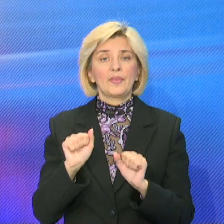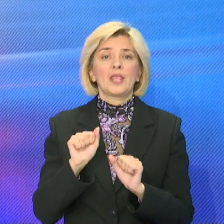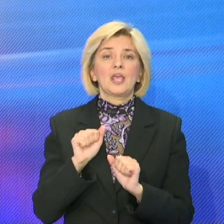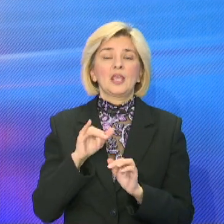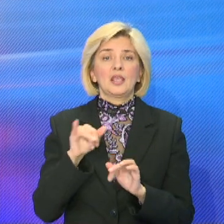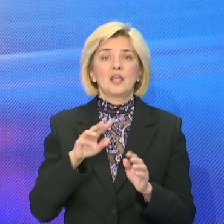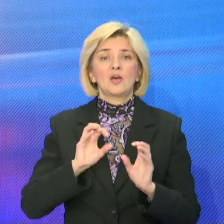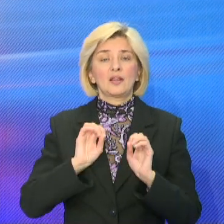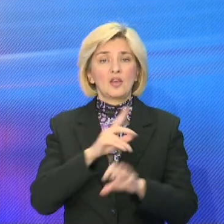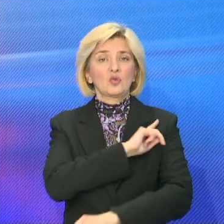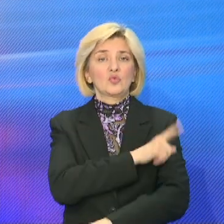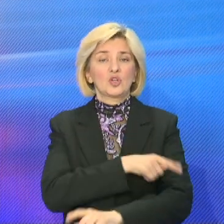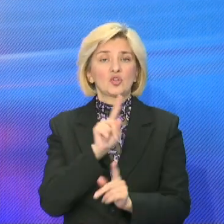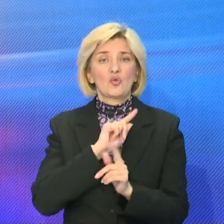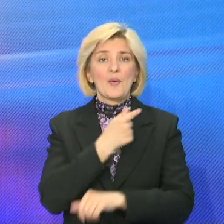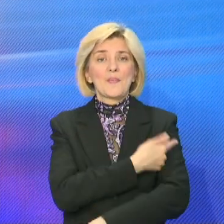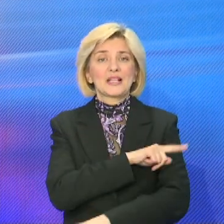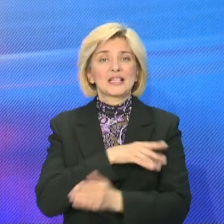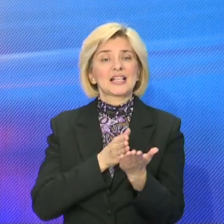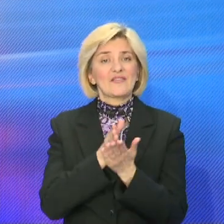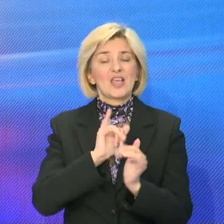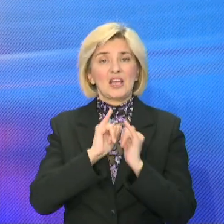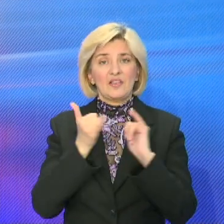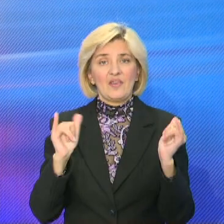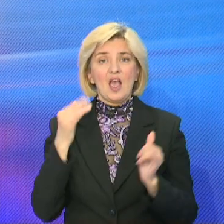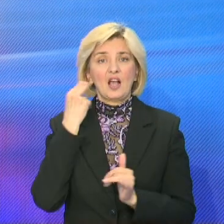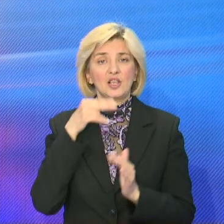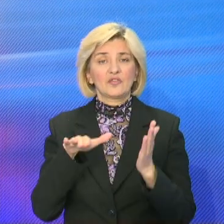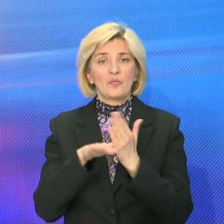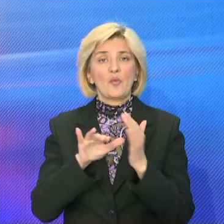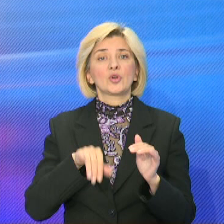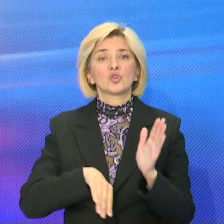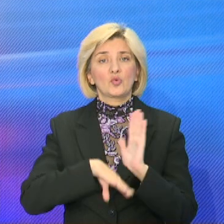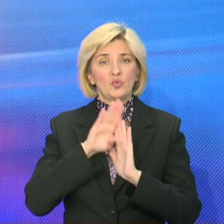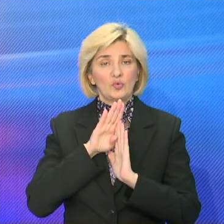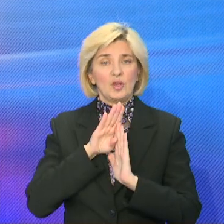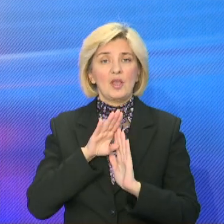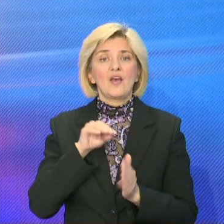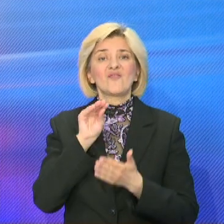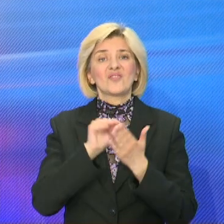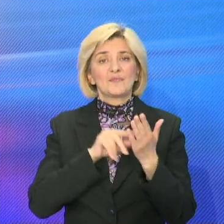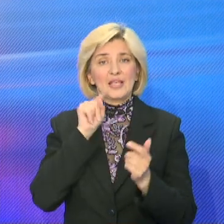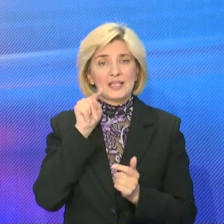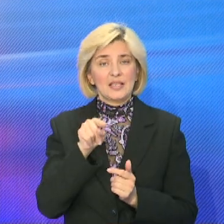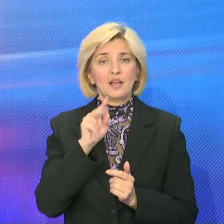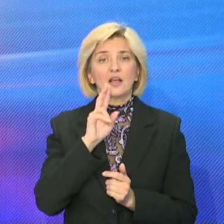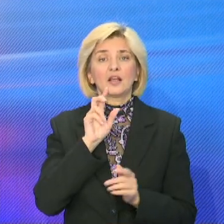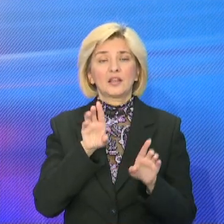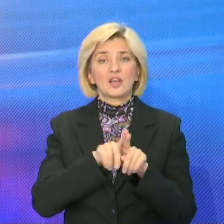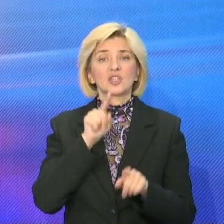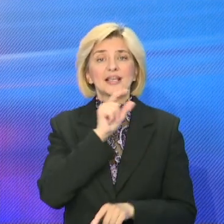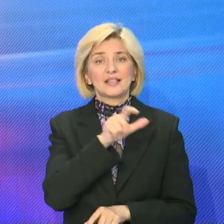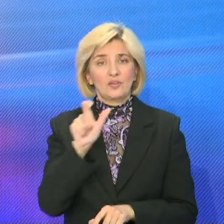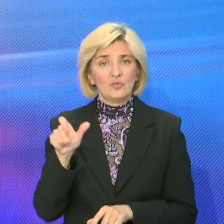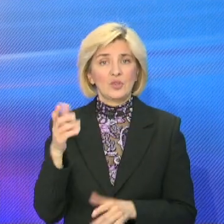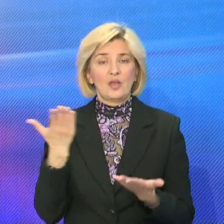понимание развивалась а а я когда помоги пациентам росла с 50-ых то ведая рецепт счастья так сама тех то вы hовая